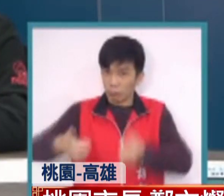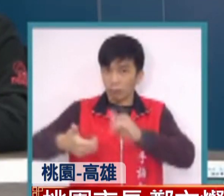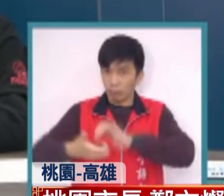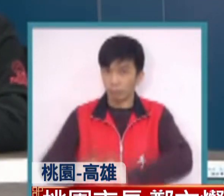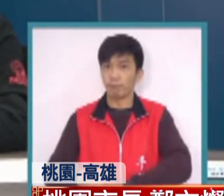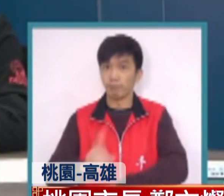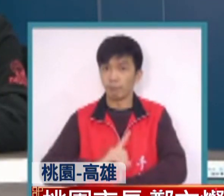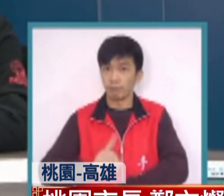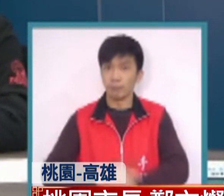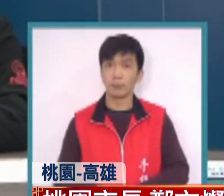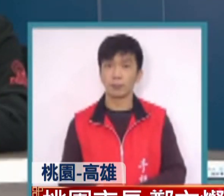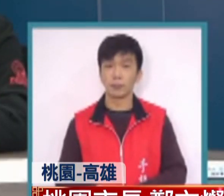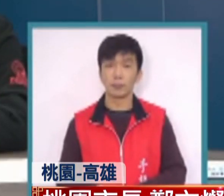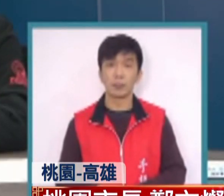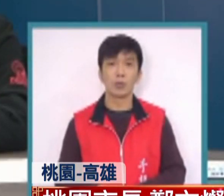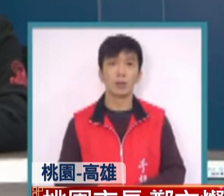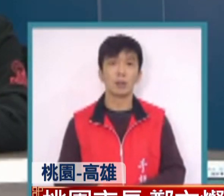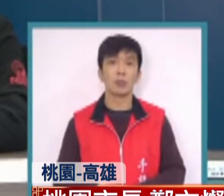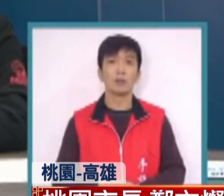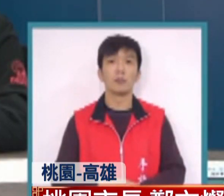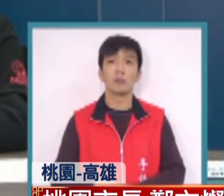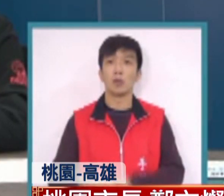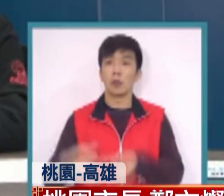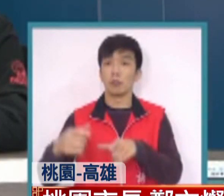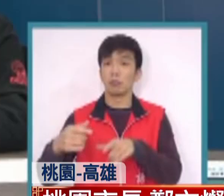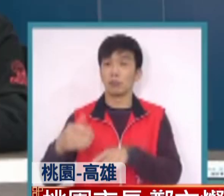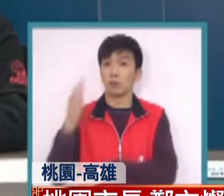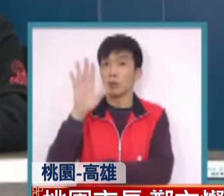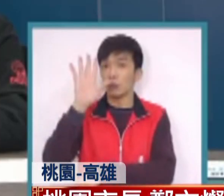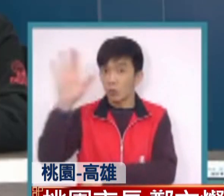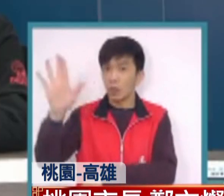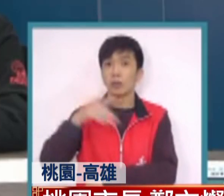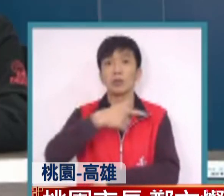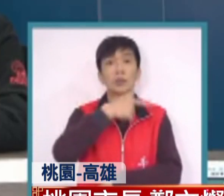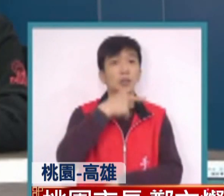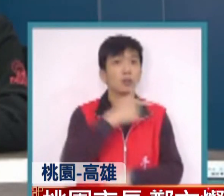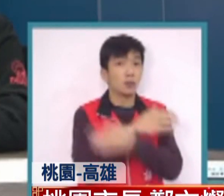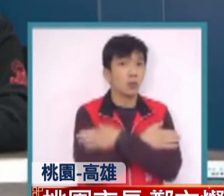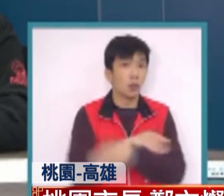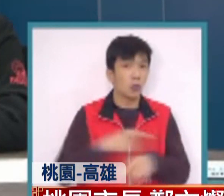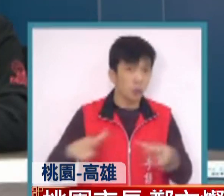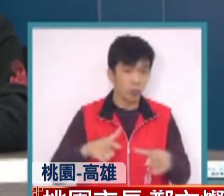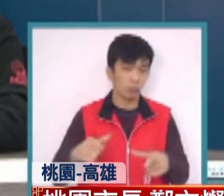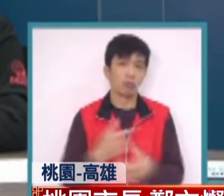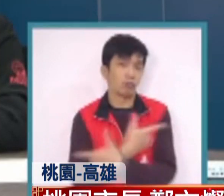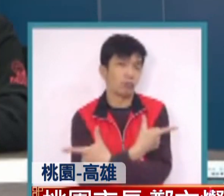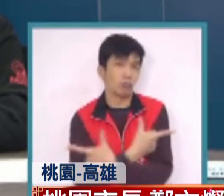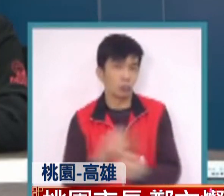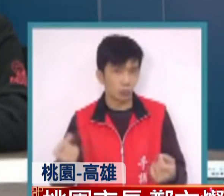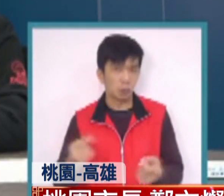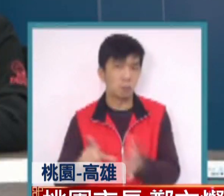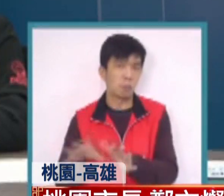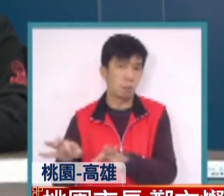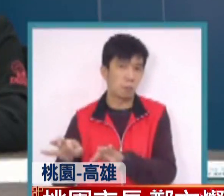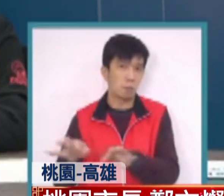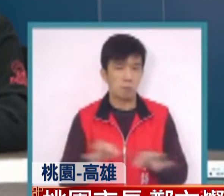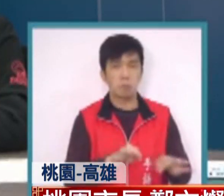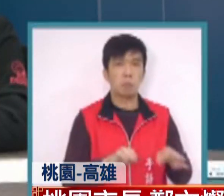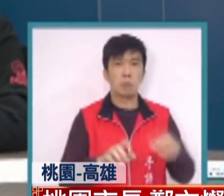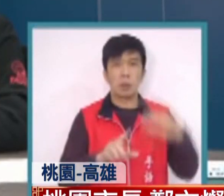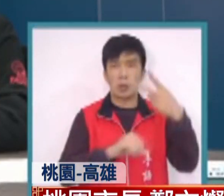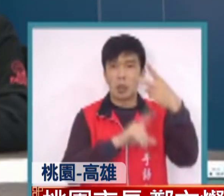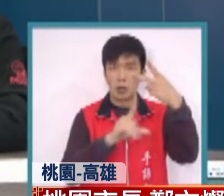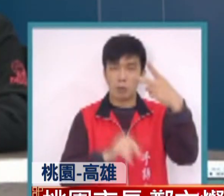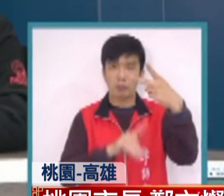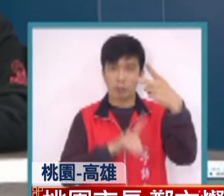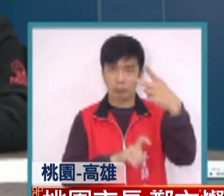府，陈其迈市长也有讨论过。那么我们决定这个公私立幼